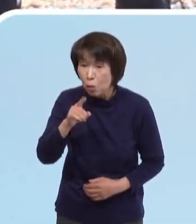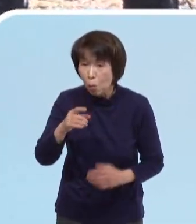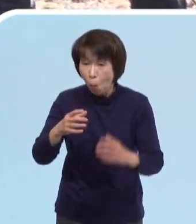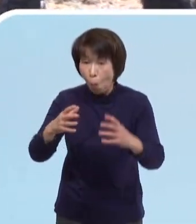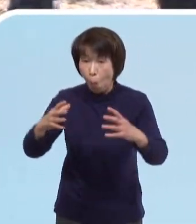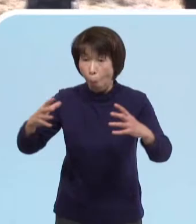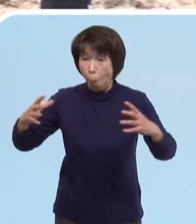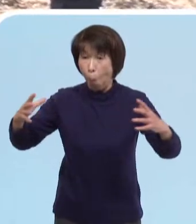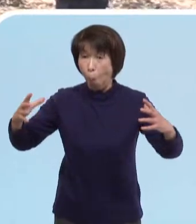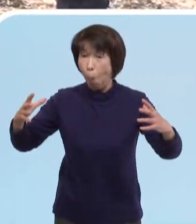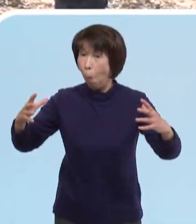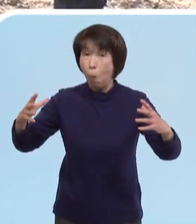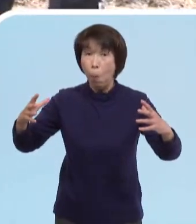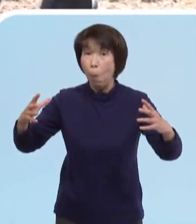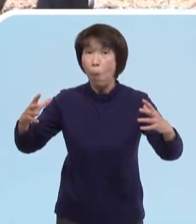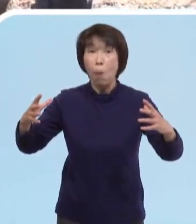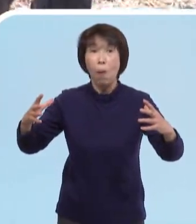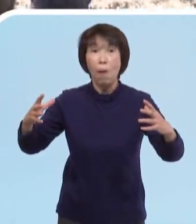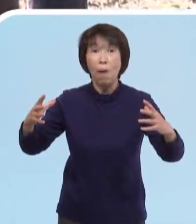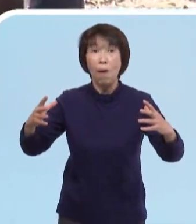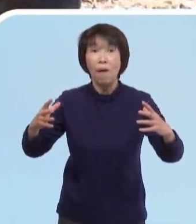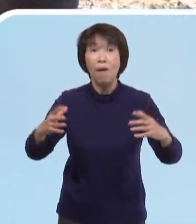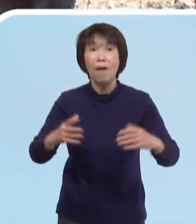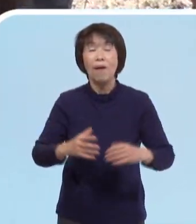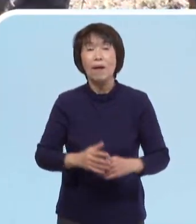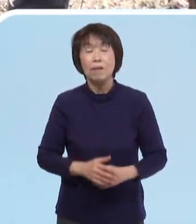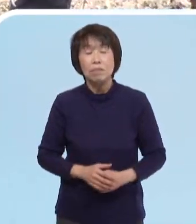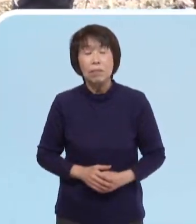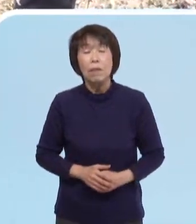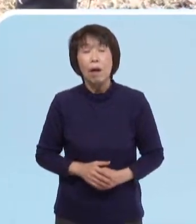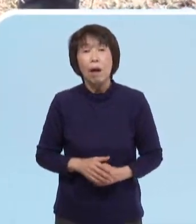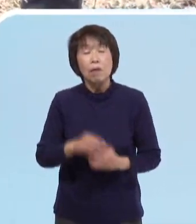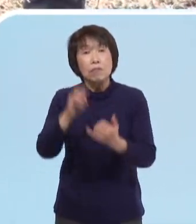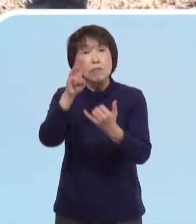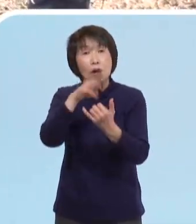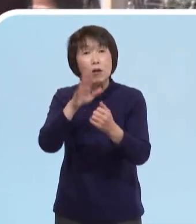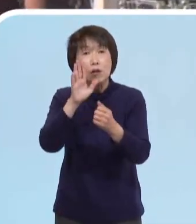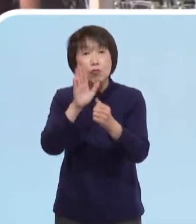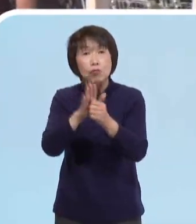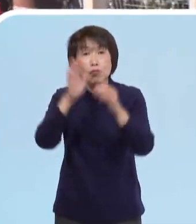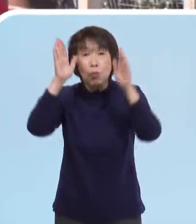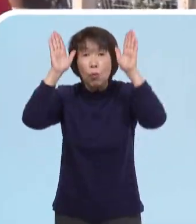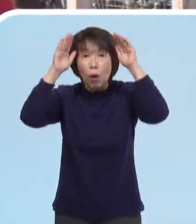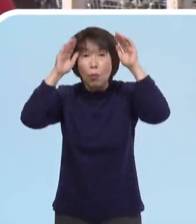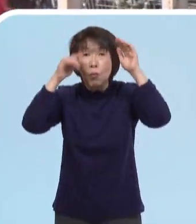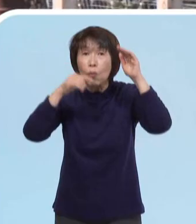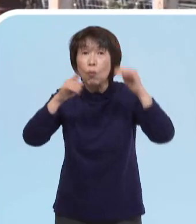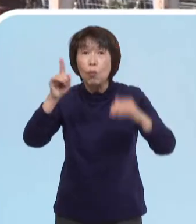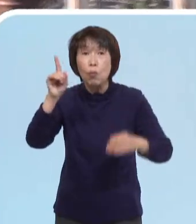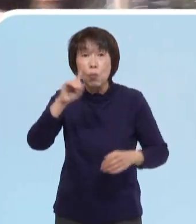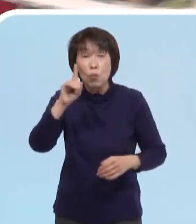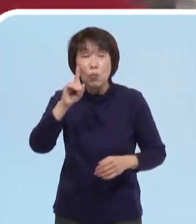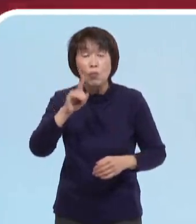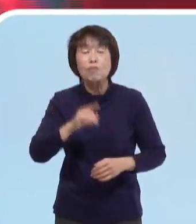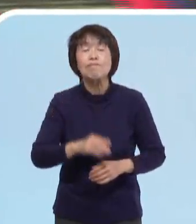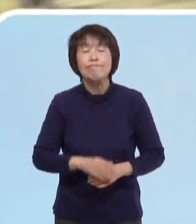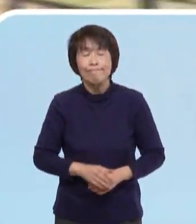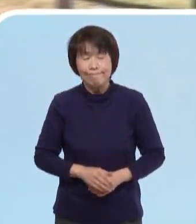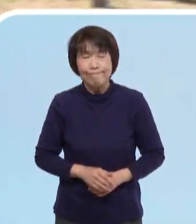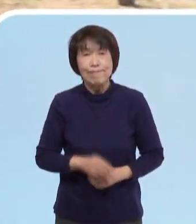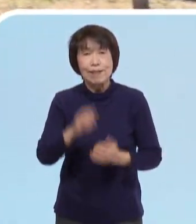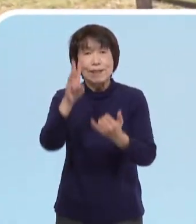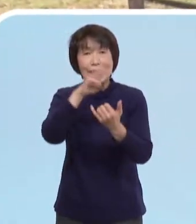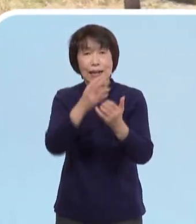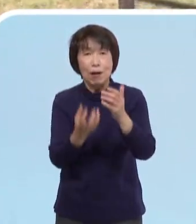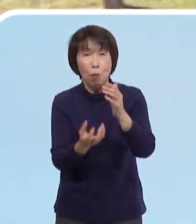1歳でこんな大きくなるもんなんだ。 はい。 災害救助犬というのはこれどういったお仕事を、 ですね、実際に災